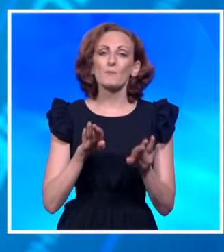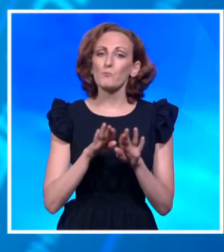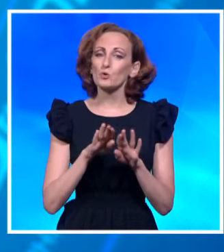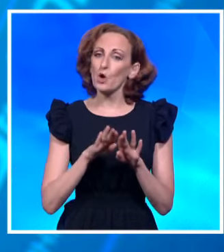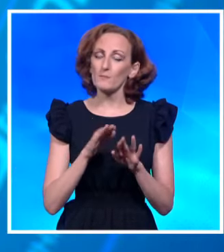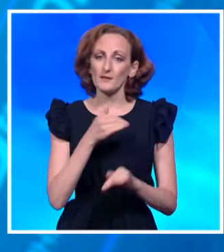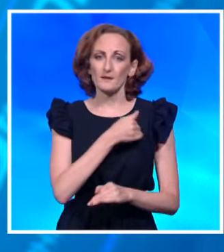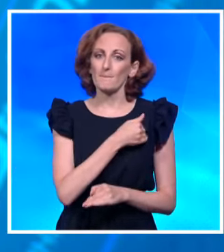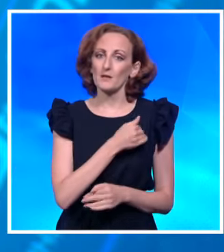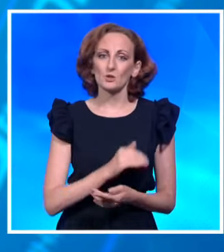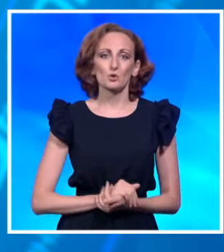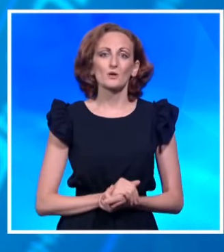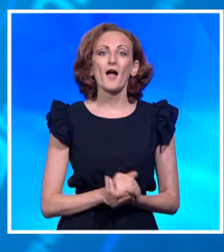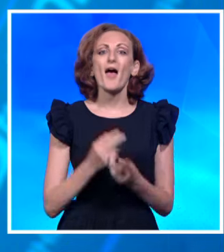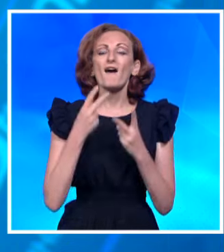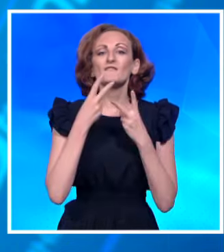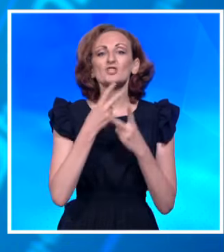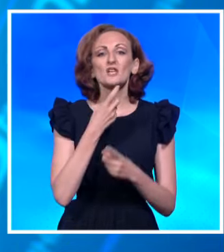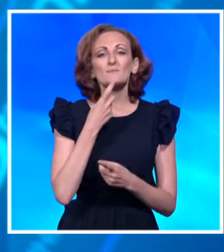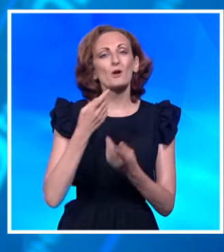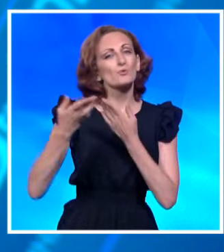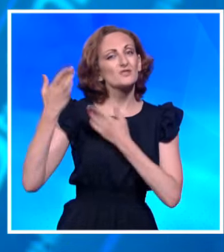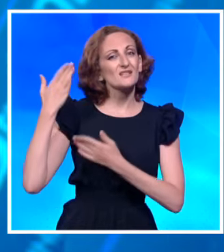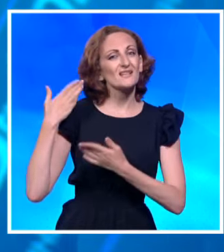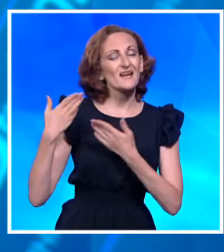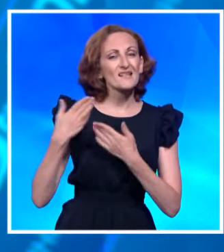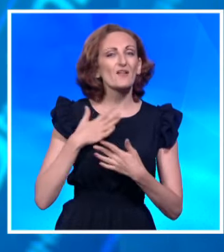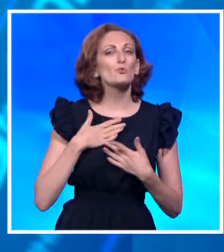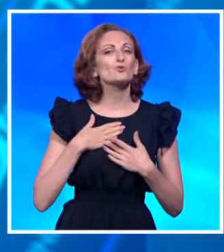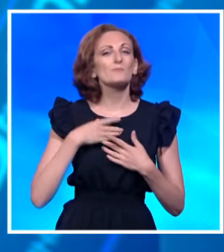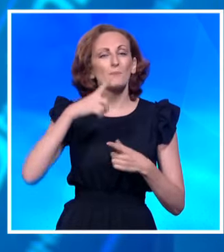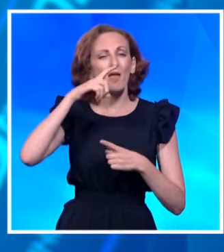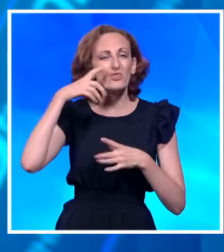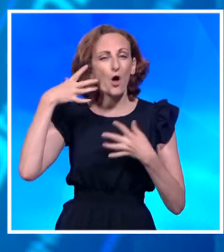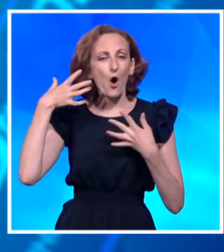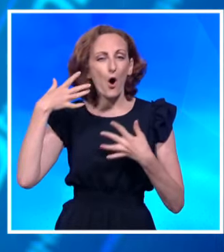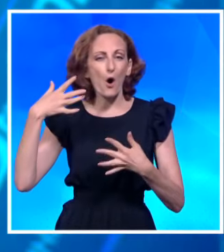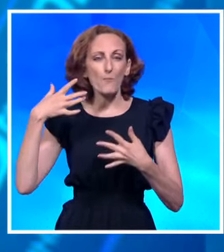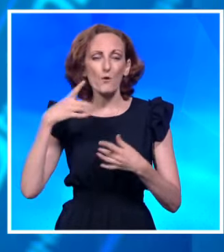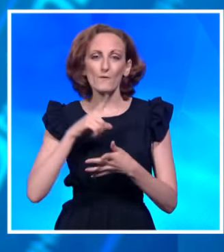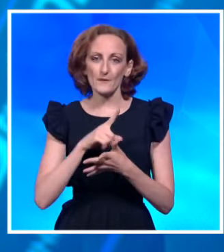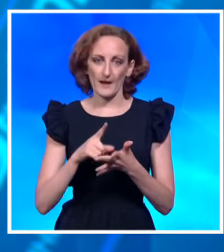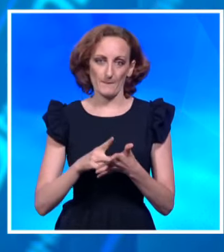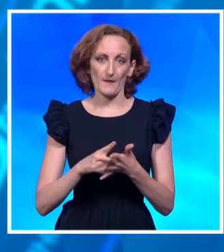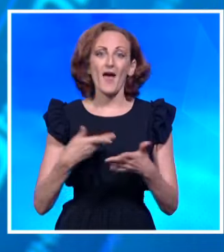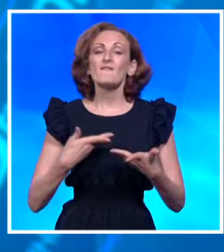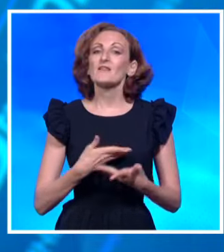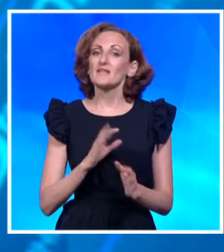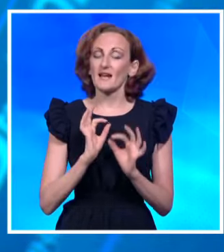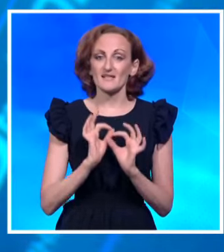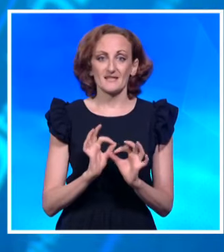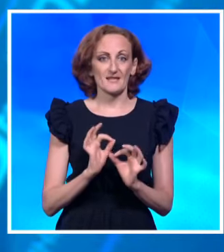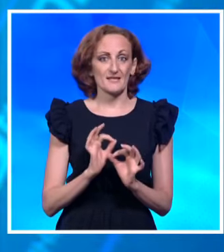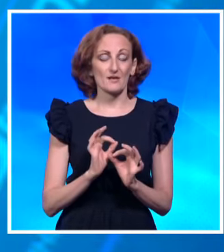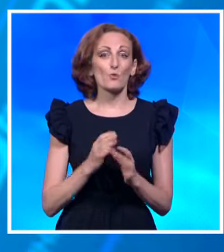температура. Виждали сме години назад, в които имаме горещи вълни. В интерес на истината, откакто имаме